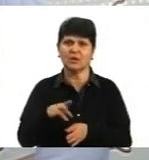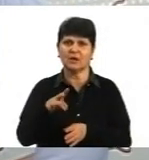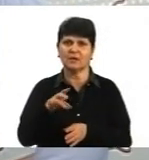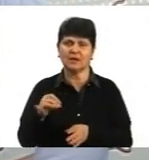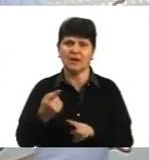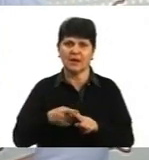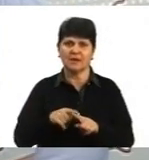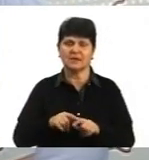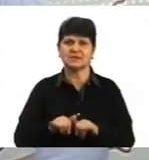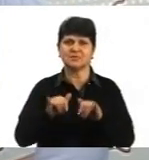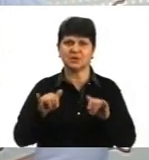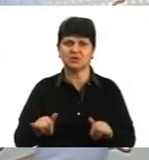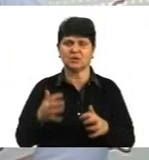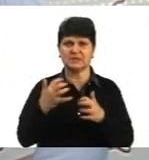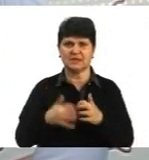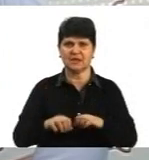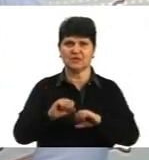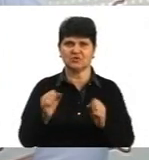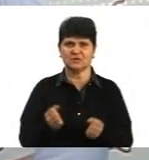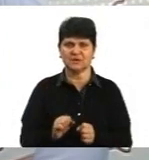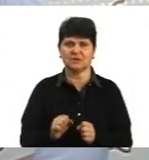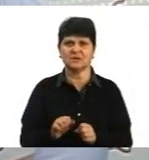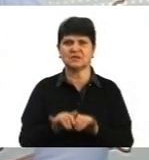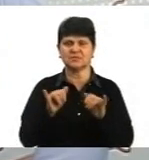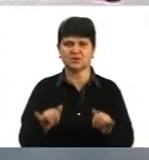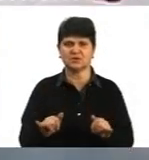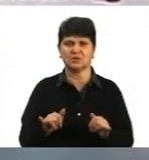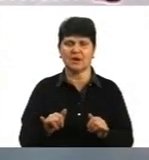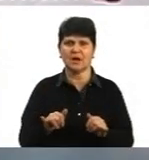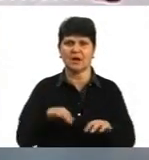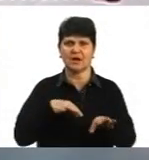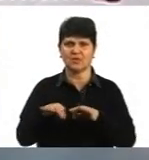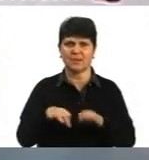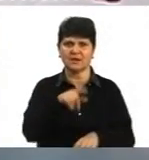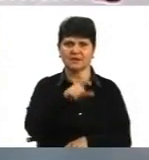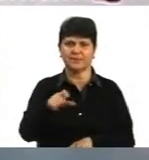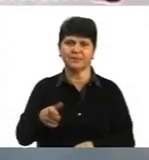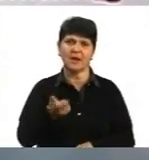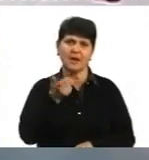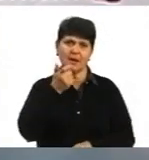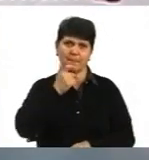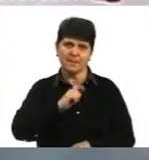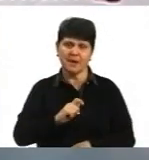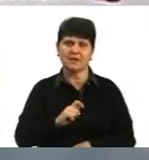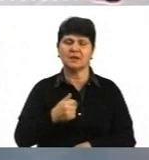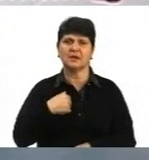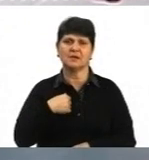збільшенням середньої швидкості потоку, відповідно, збільшиться швидкість громадського транспорту. Пане Сергію, я правильно розумію, що зелена хвиля – це такий режим роботи світлофорів,